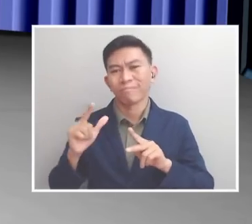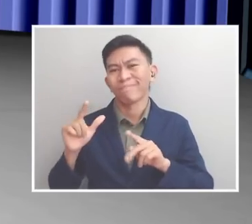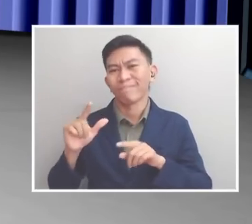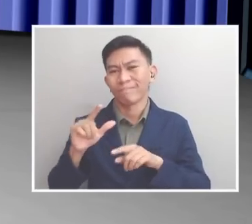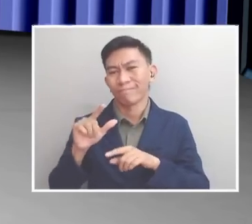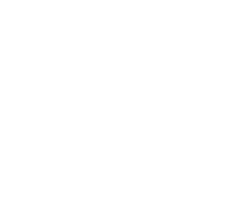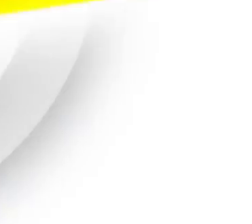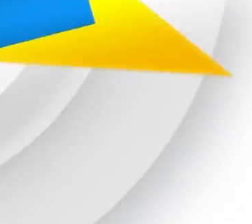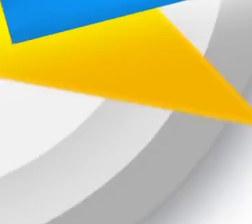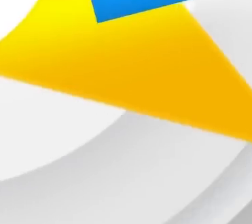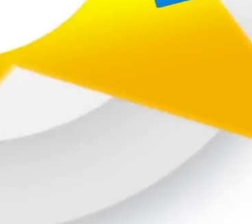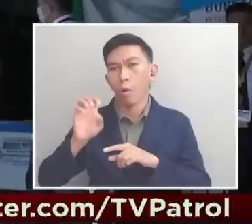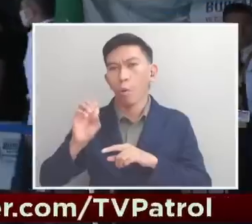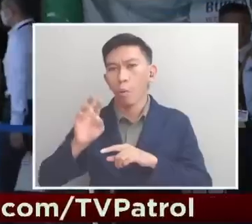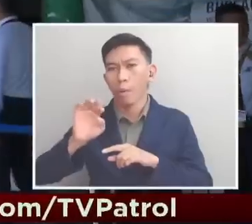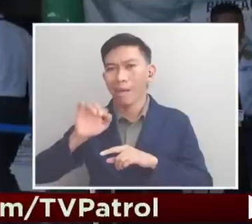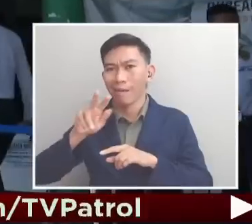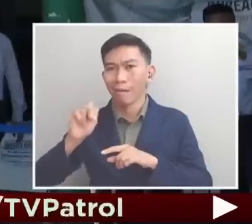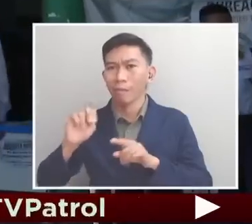Felipe.